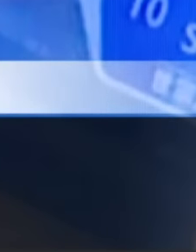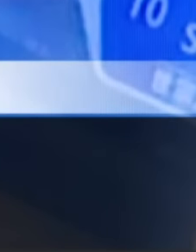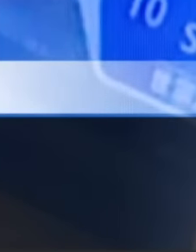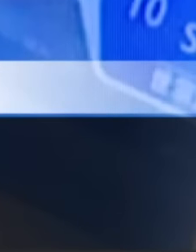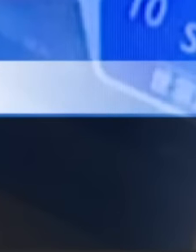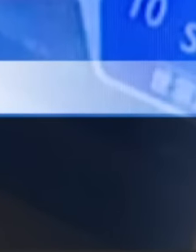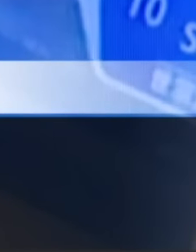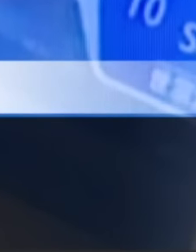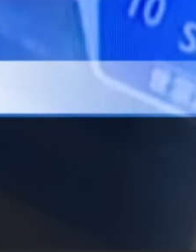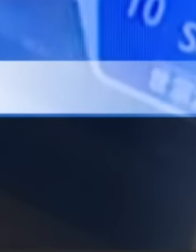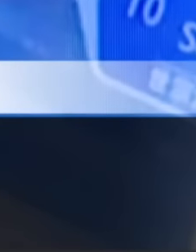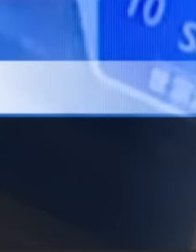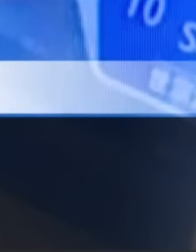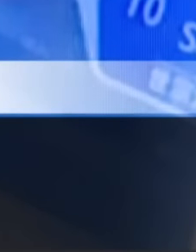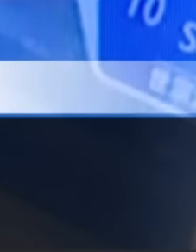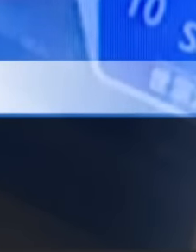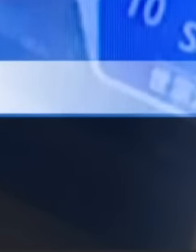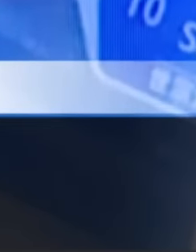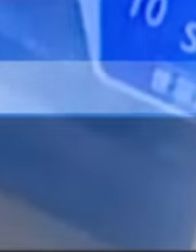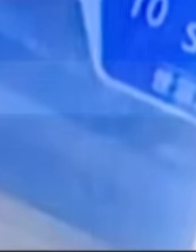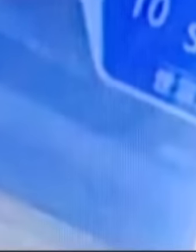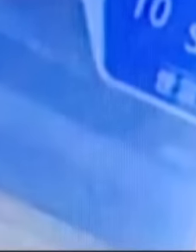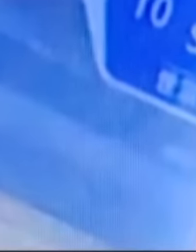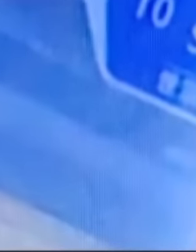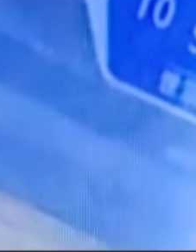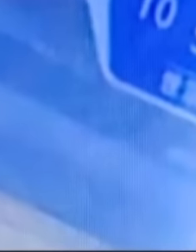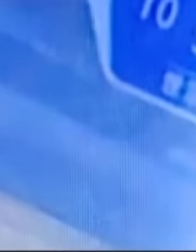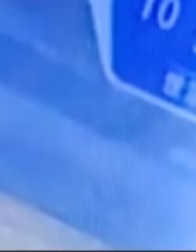가로줄이 들어와 있지 않은 것으로 판단이